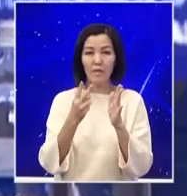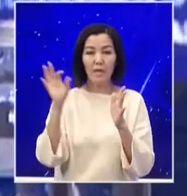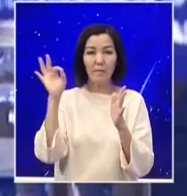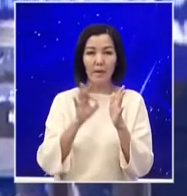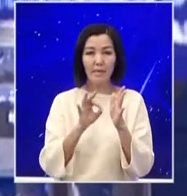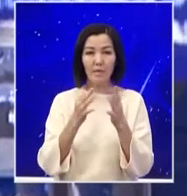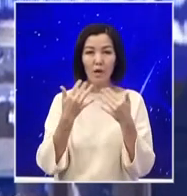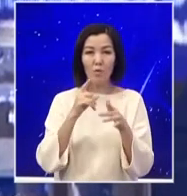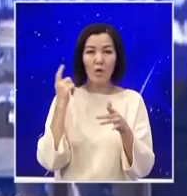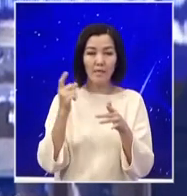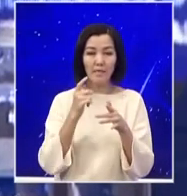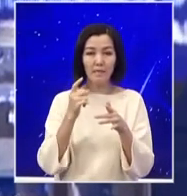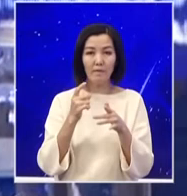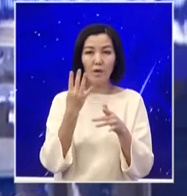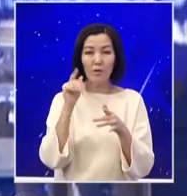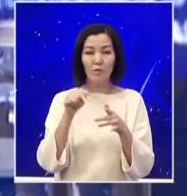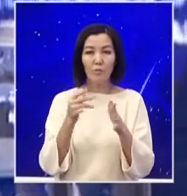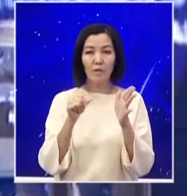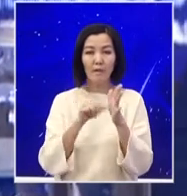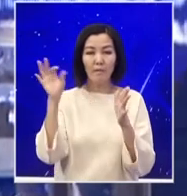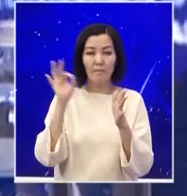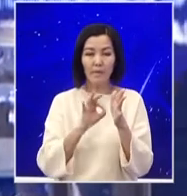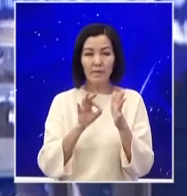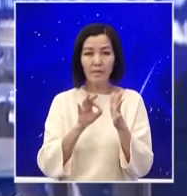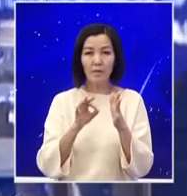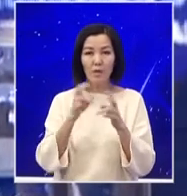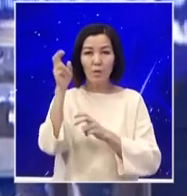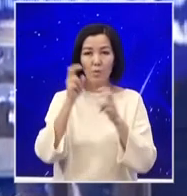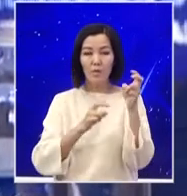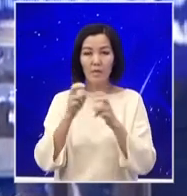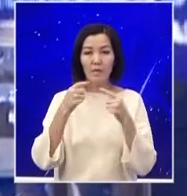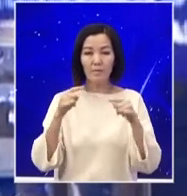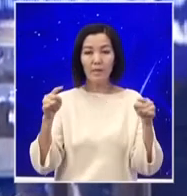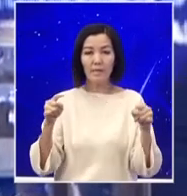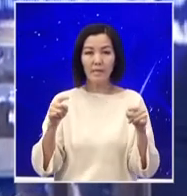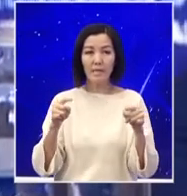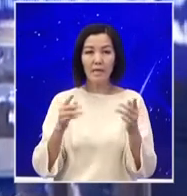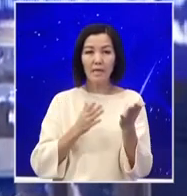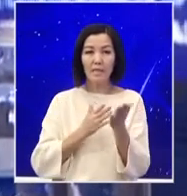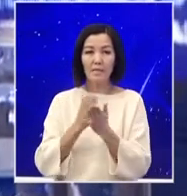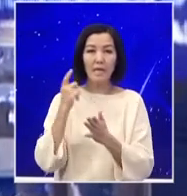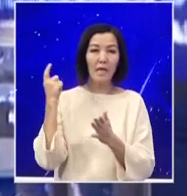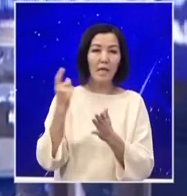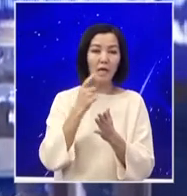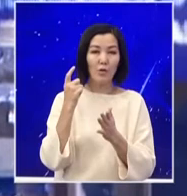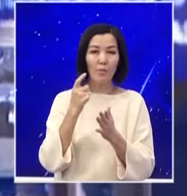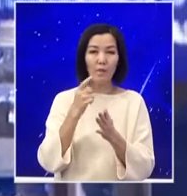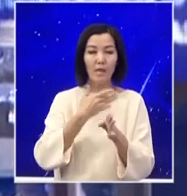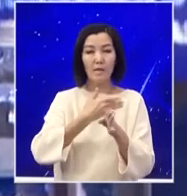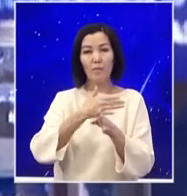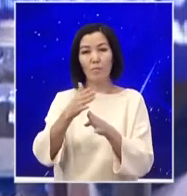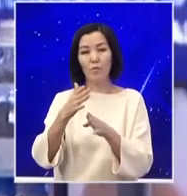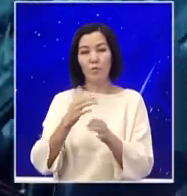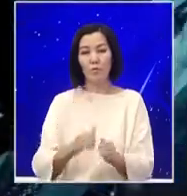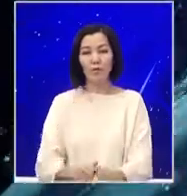6,2% ауыл шаруашылығы саласы және 4,6% өнеркәсіп және басқа да экономикамыздың басқа да салаларының